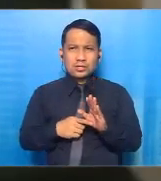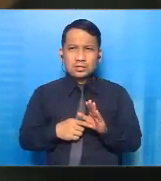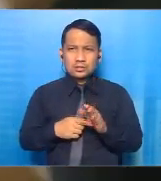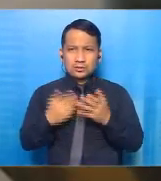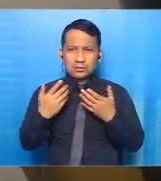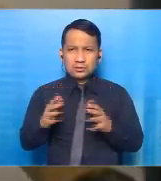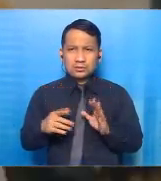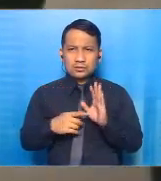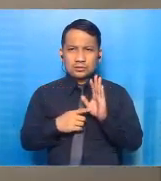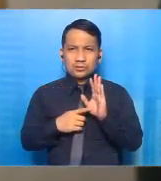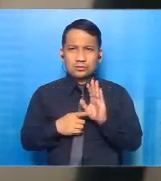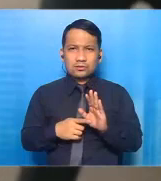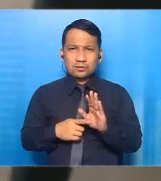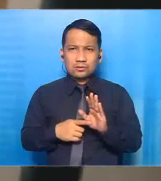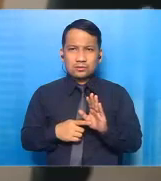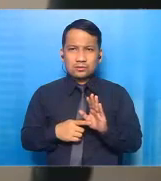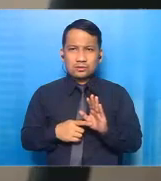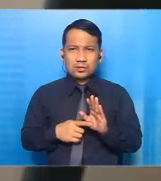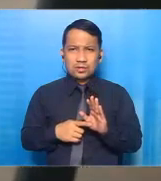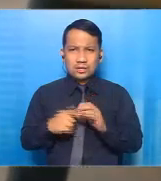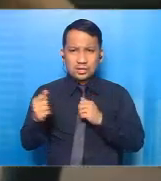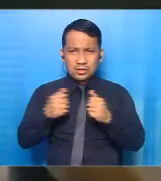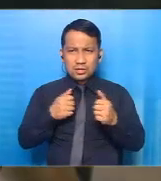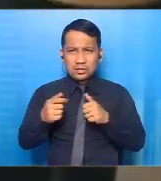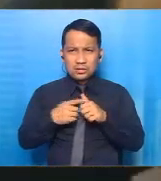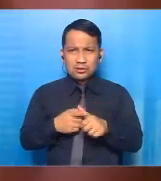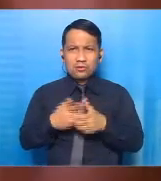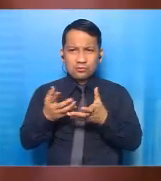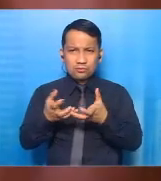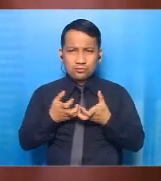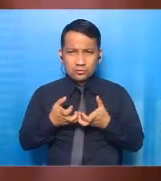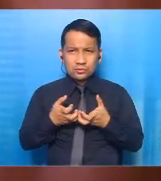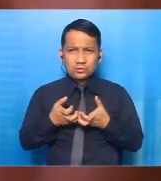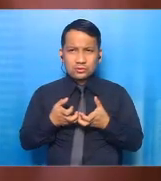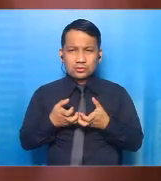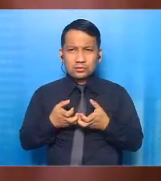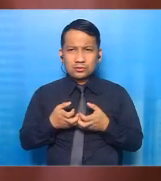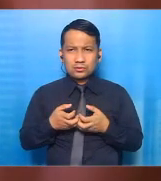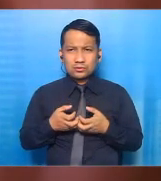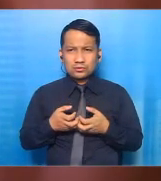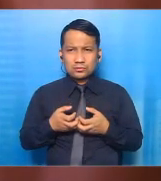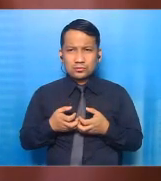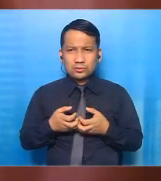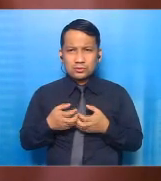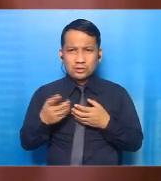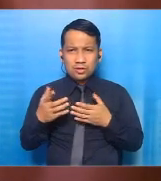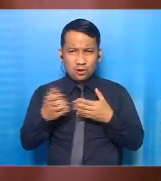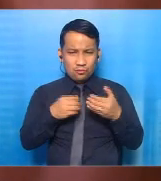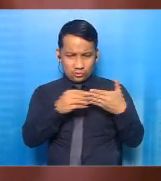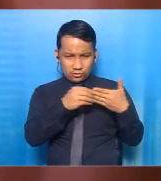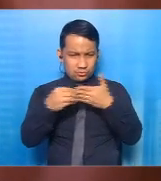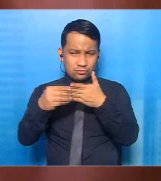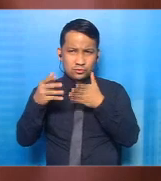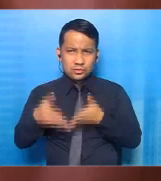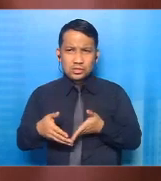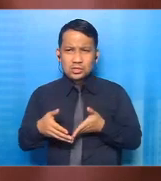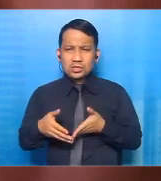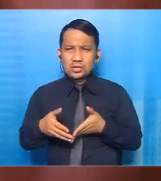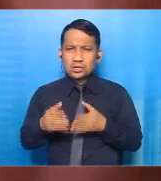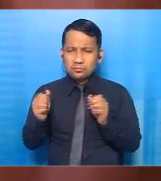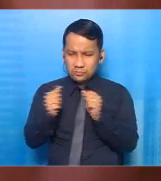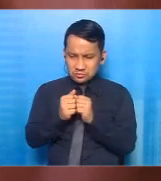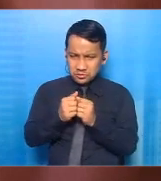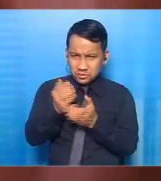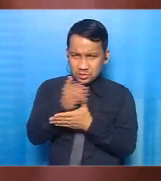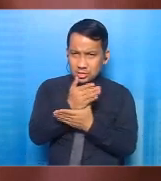finisher at Ironman Philippines finisher. I want to be a global leader, no? I want to be a leader who is recognized across the globe. And you